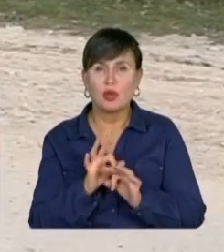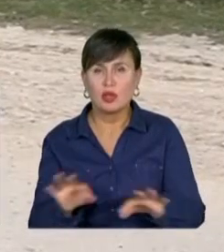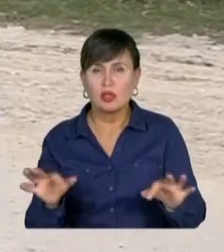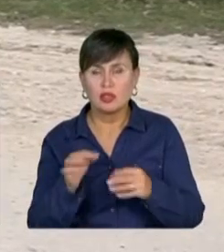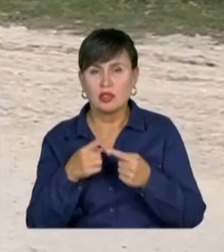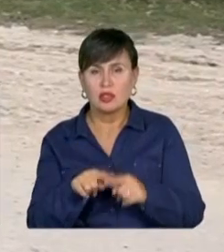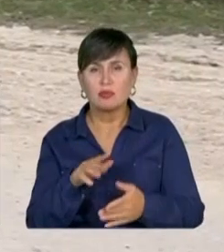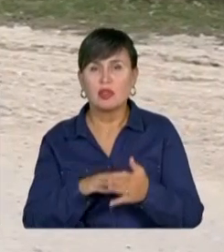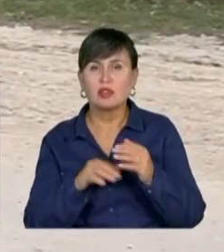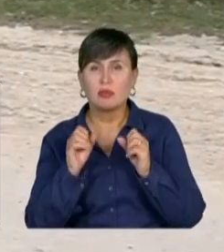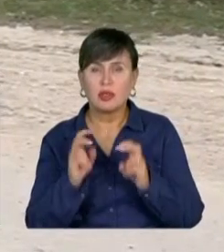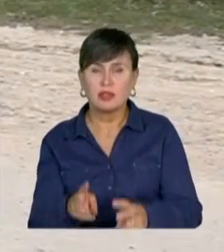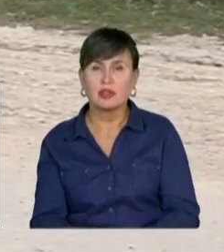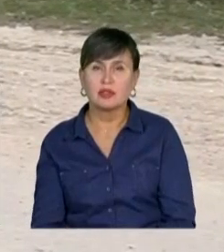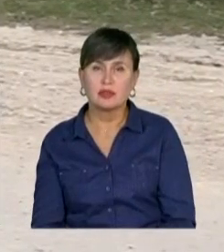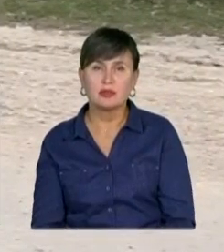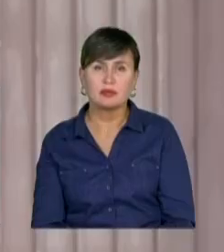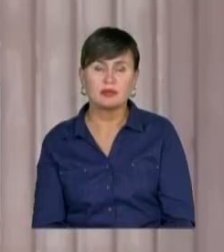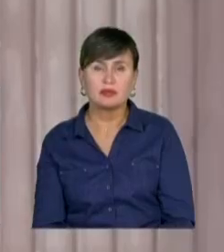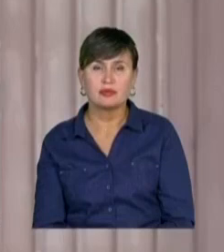техники безопасности.